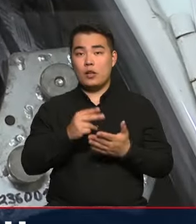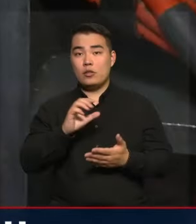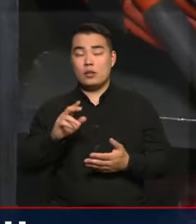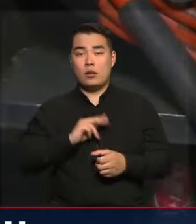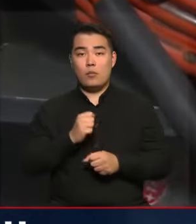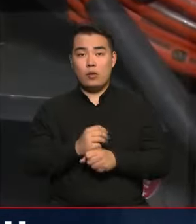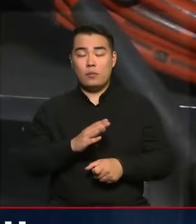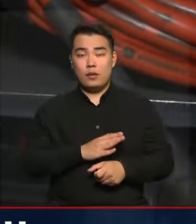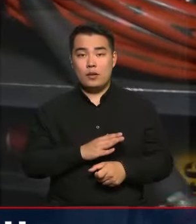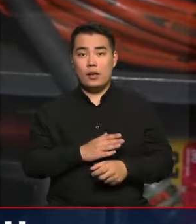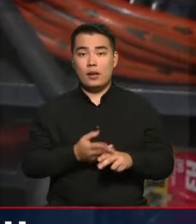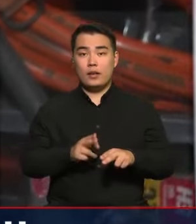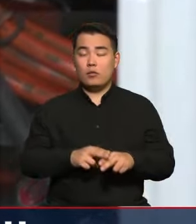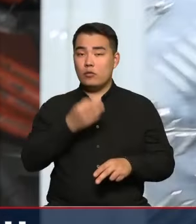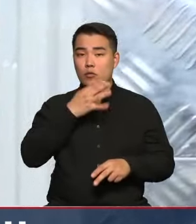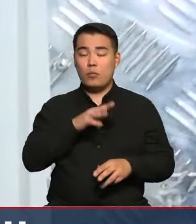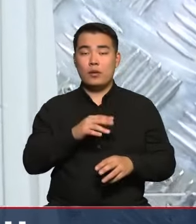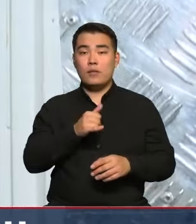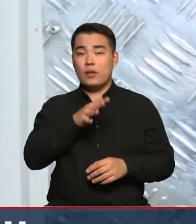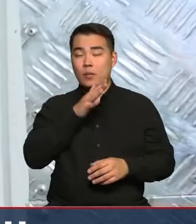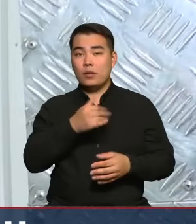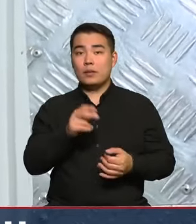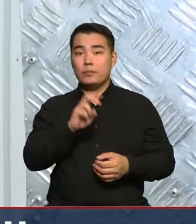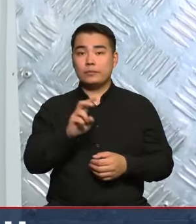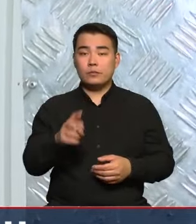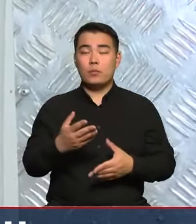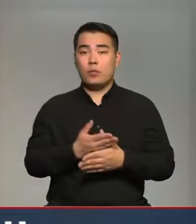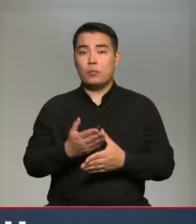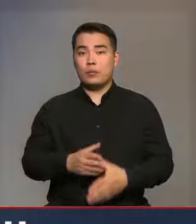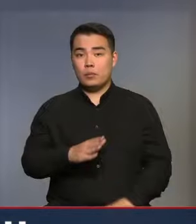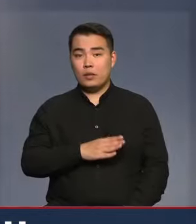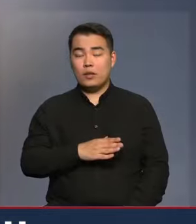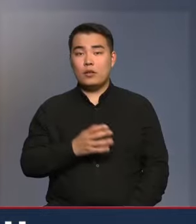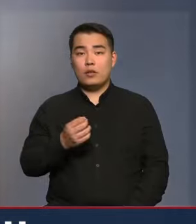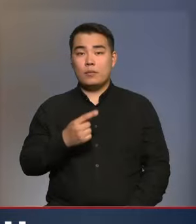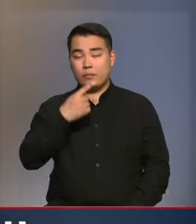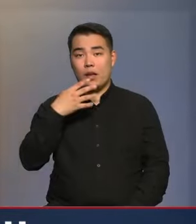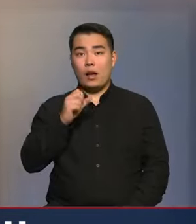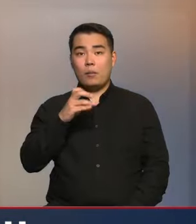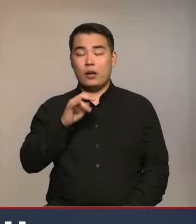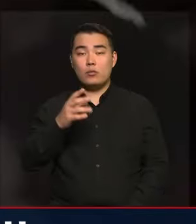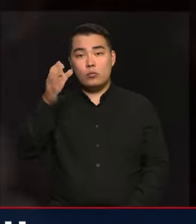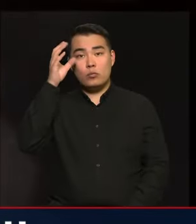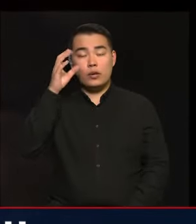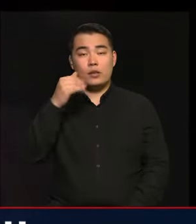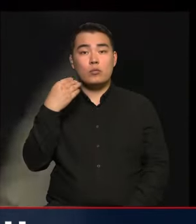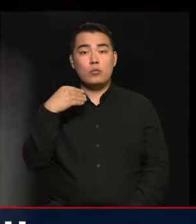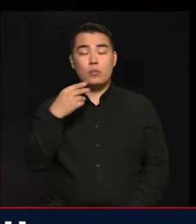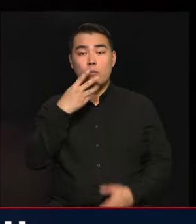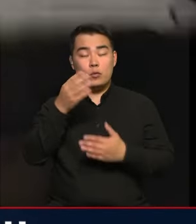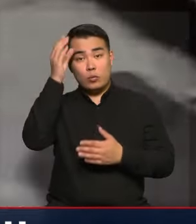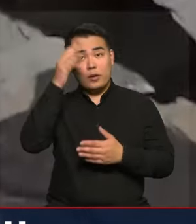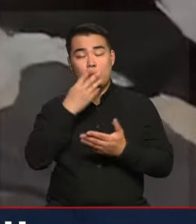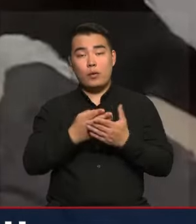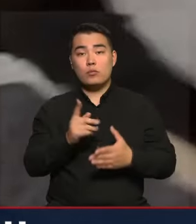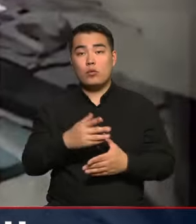қызметте. Ширек ғасырға жуық уақытта талай тар жол тайғақ кешуді бастан кешкен. Әсіресе былтыр ақпанда Түркияда болған зілзаладан зардап